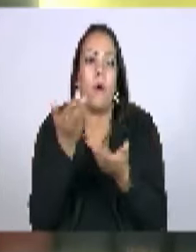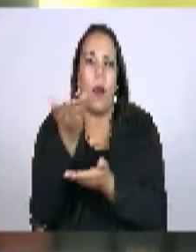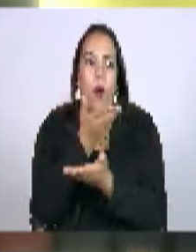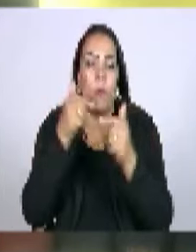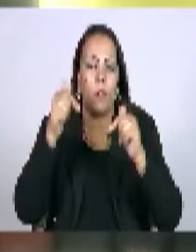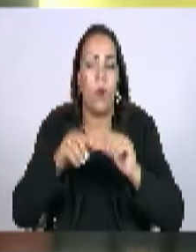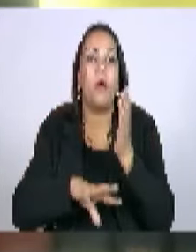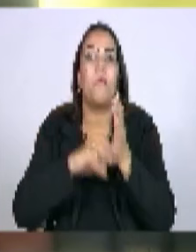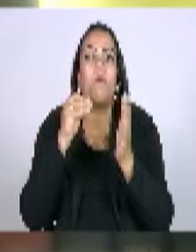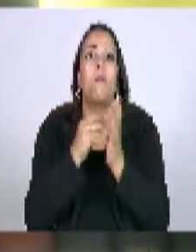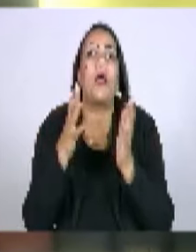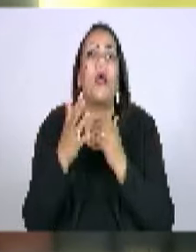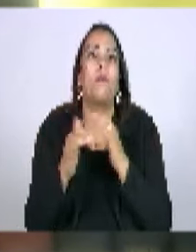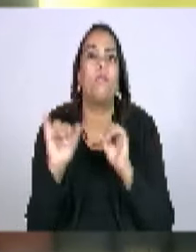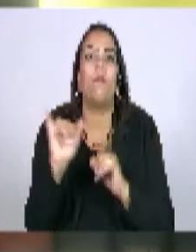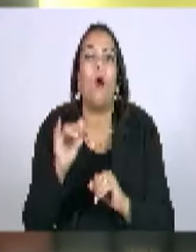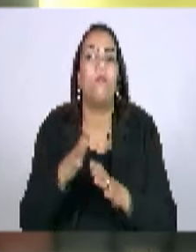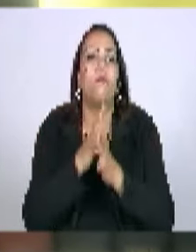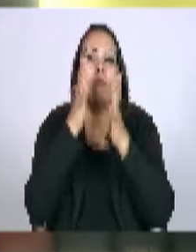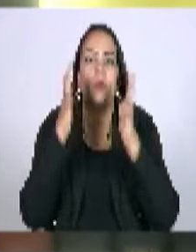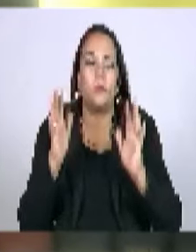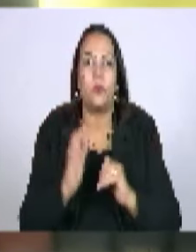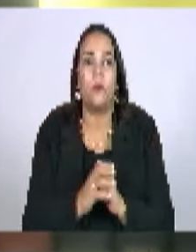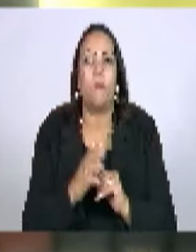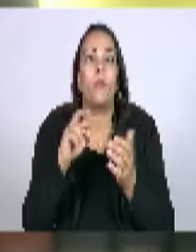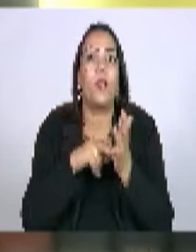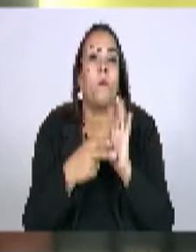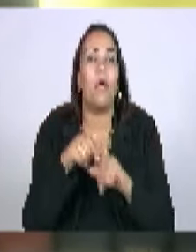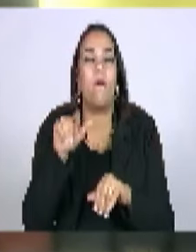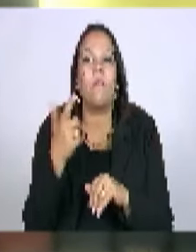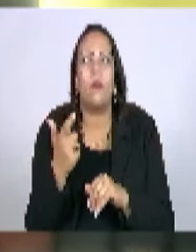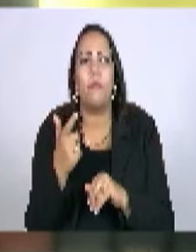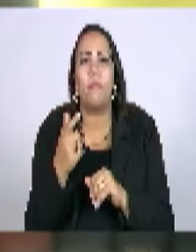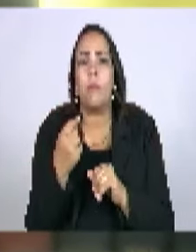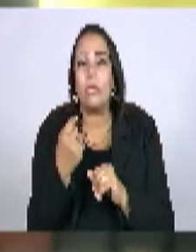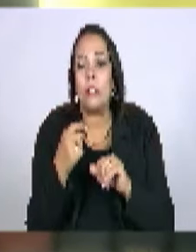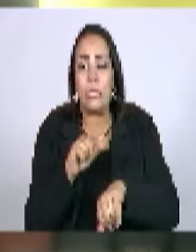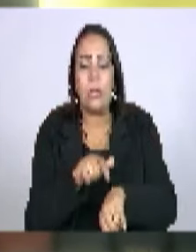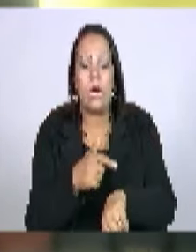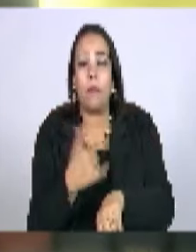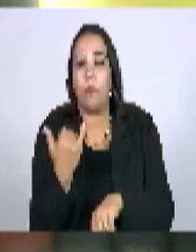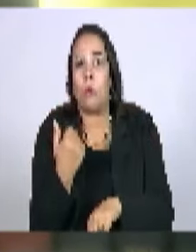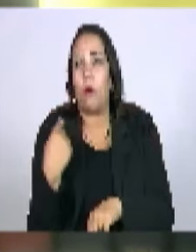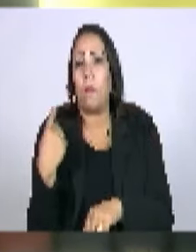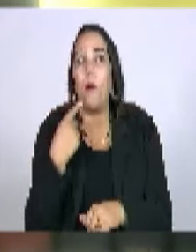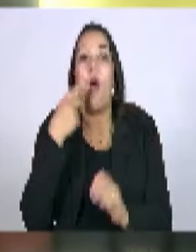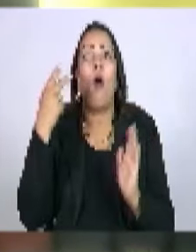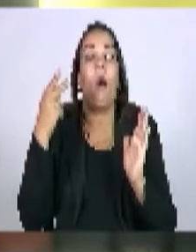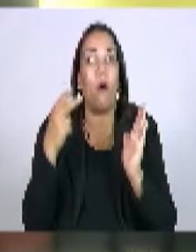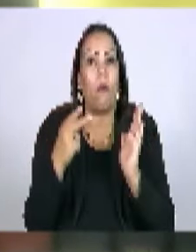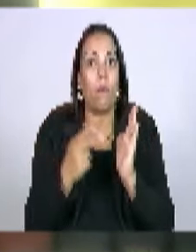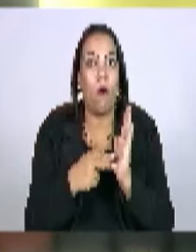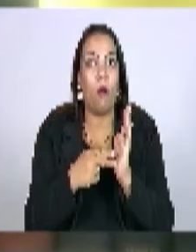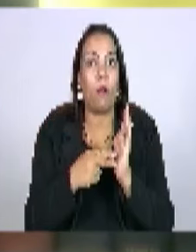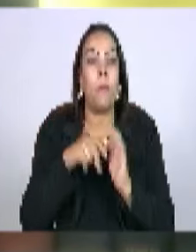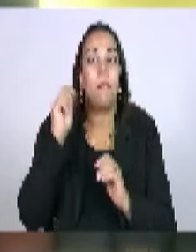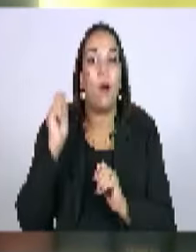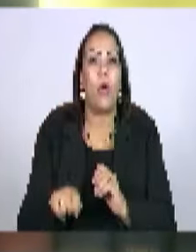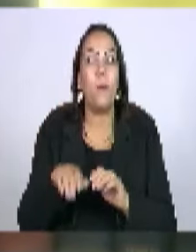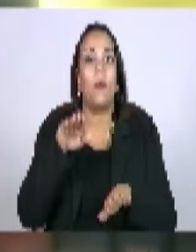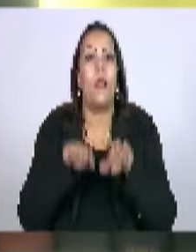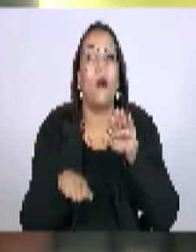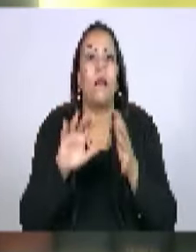بالحدث الابرز اللي حدث منذ بضع ساعات وهو قرار محكمه العدل الدوليه